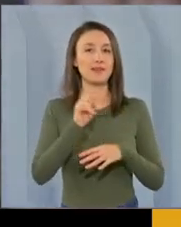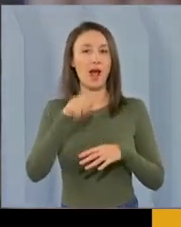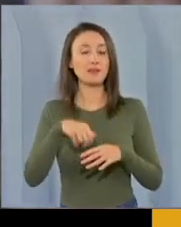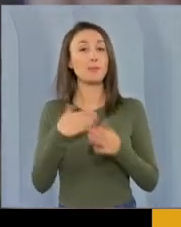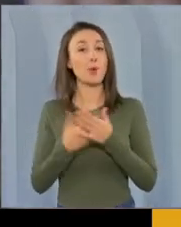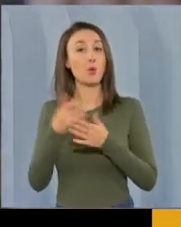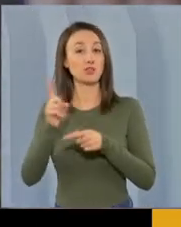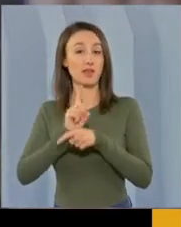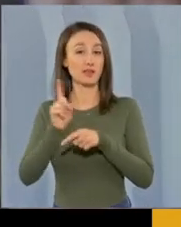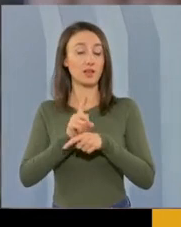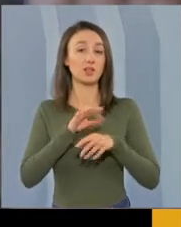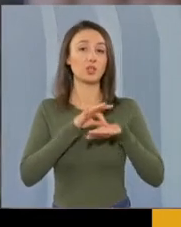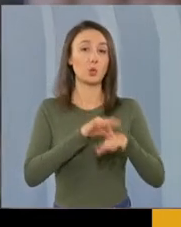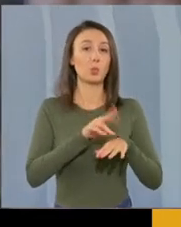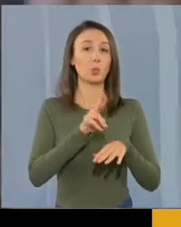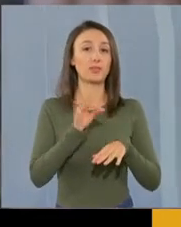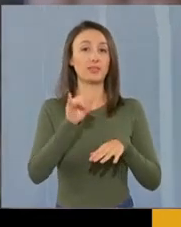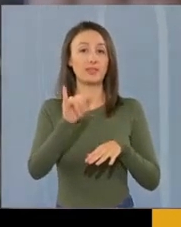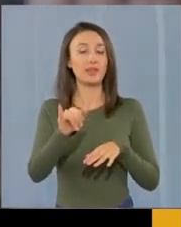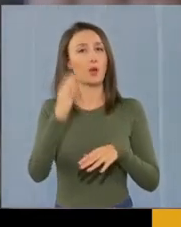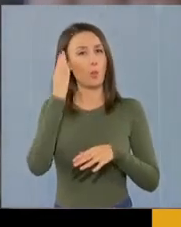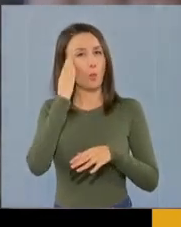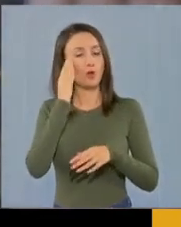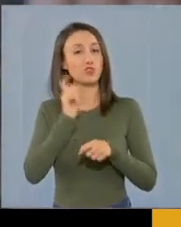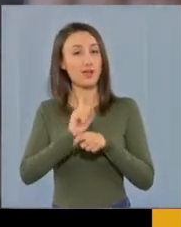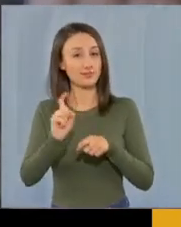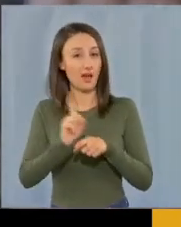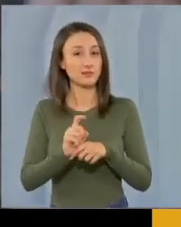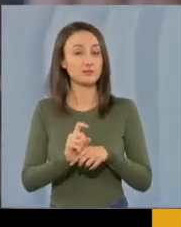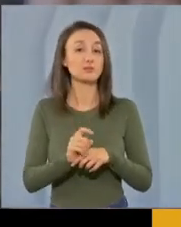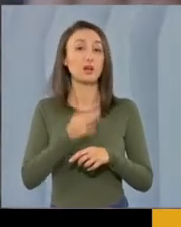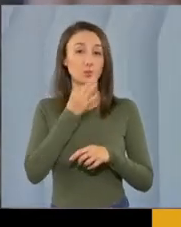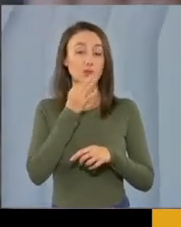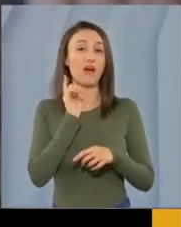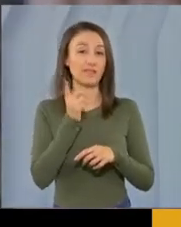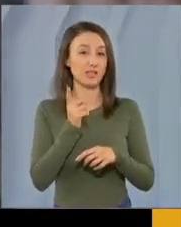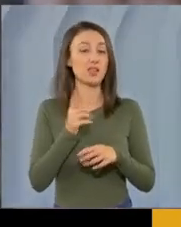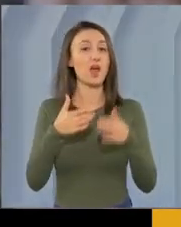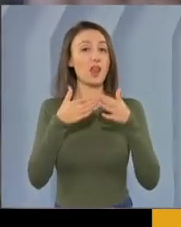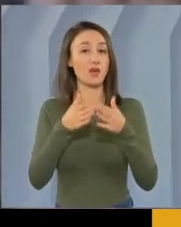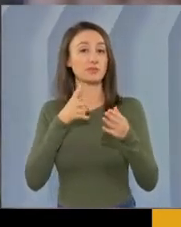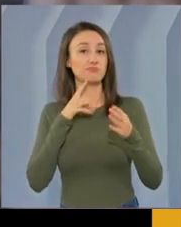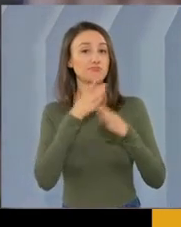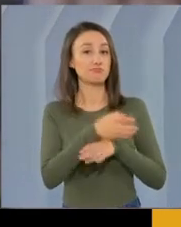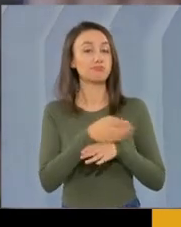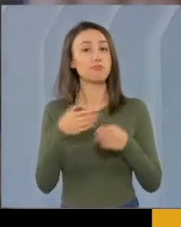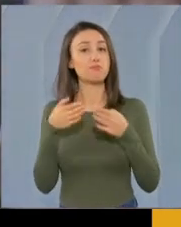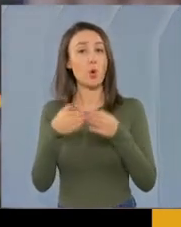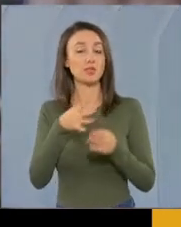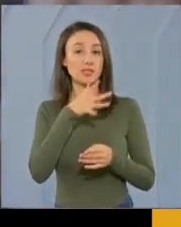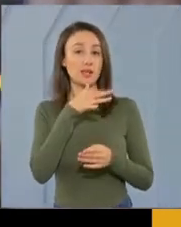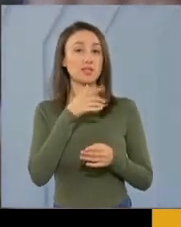timp ce Un lider al huti nu doar că recunoaște Atacul dar spune că a avertizat navele care se înre drep tau către porturile